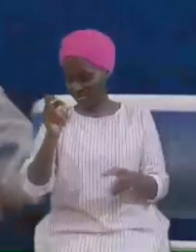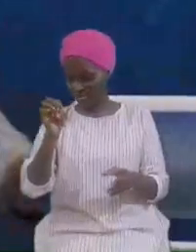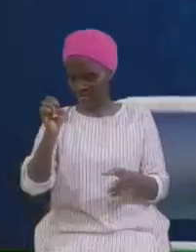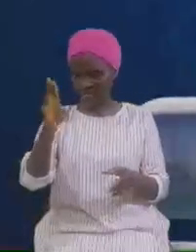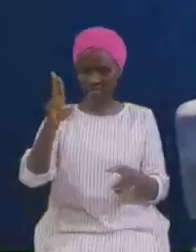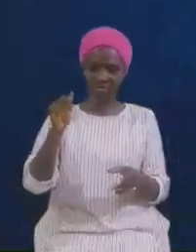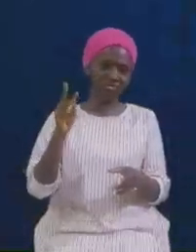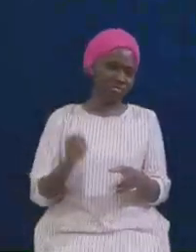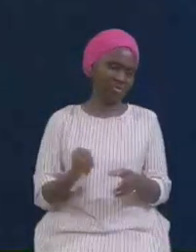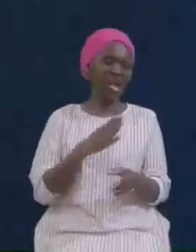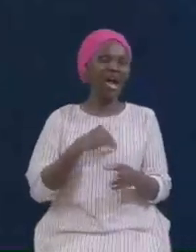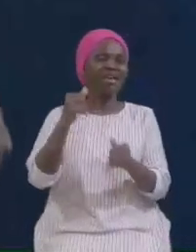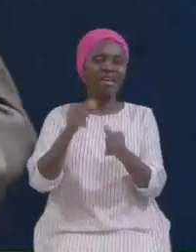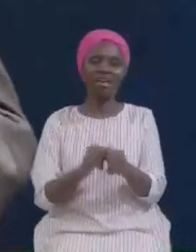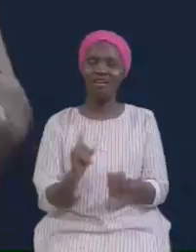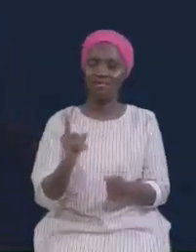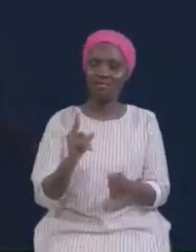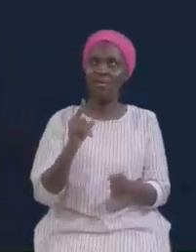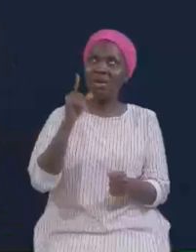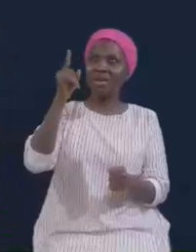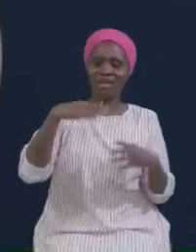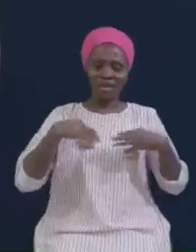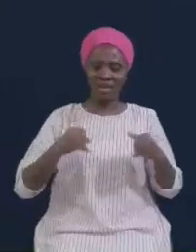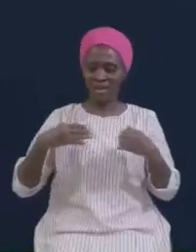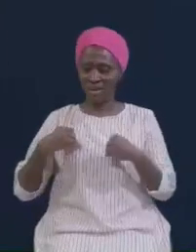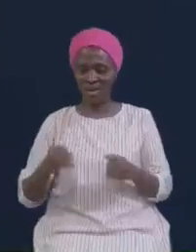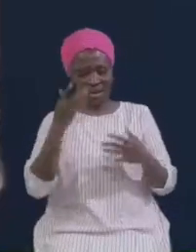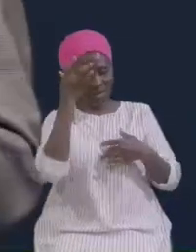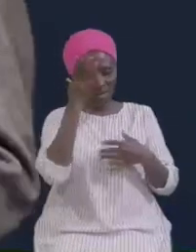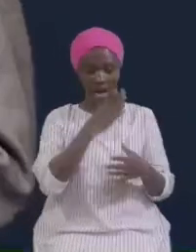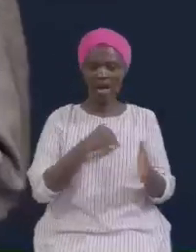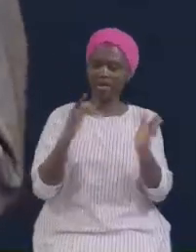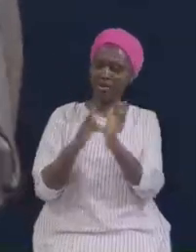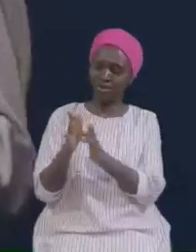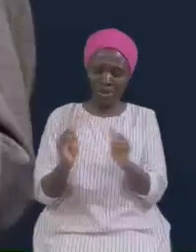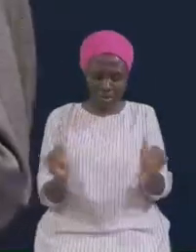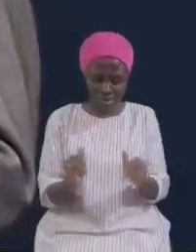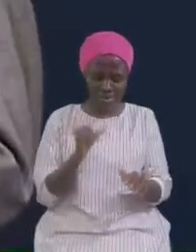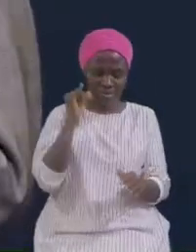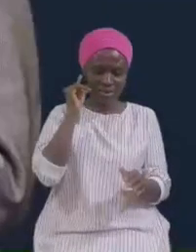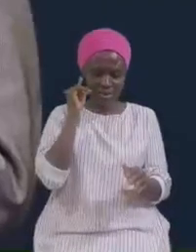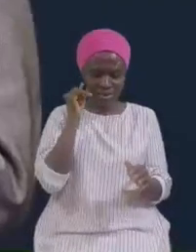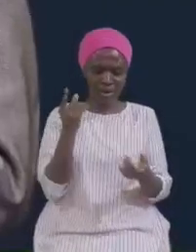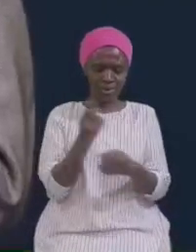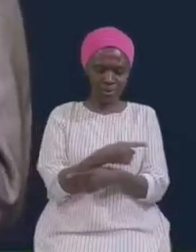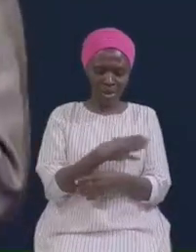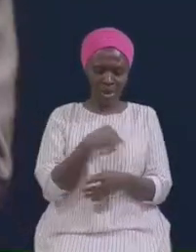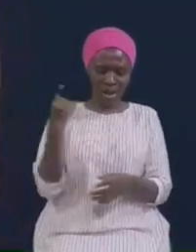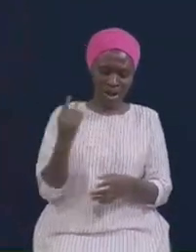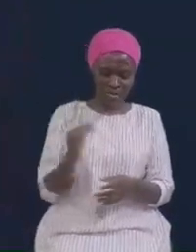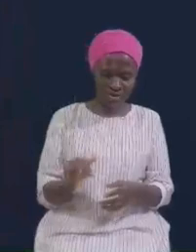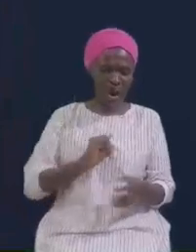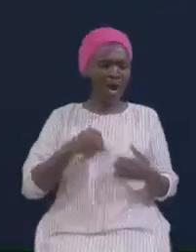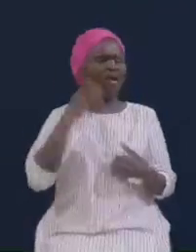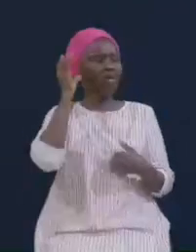partout, guérissant les malades. Jésus-Christ est le même, hier, aujourd'hui et éternellement.